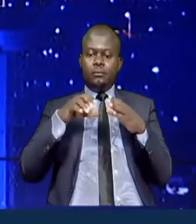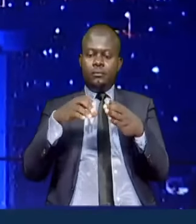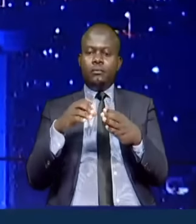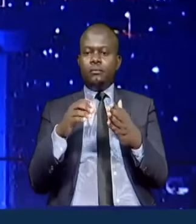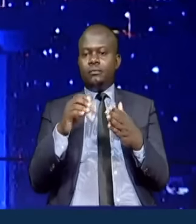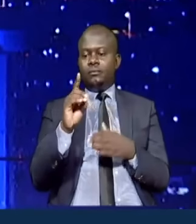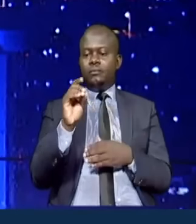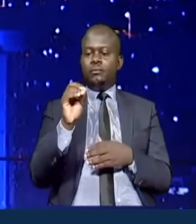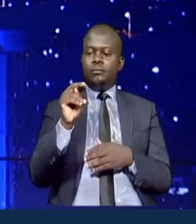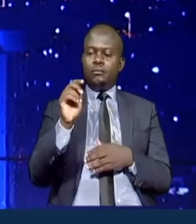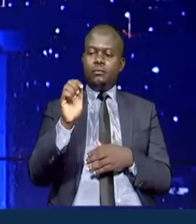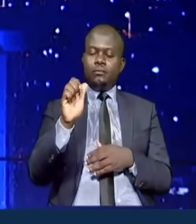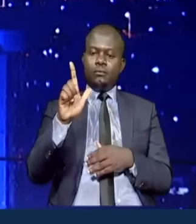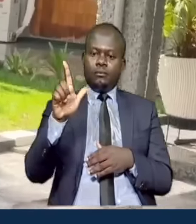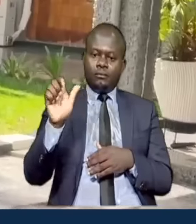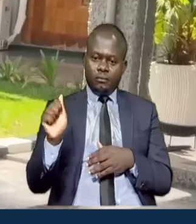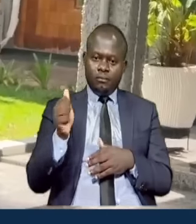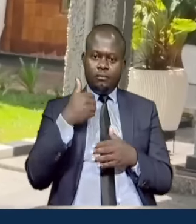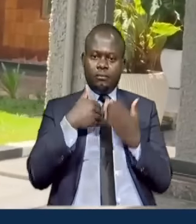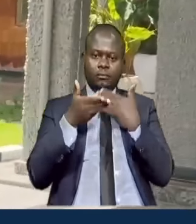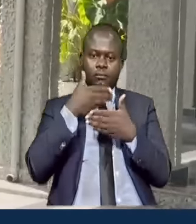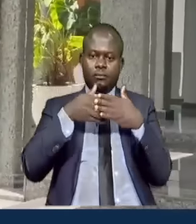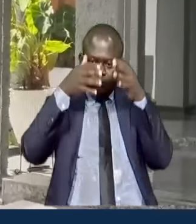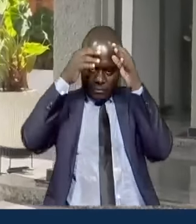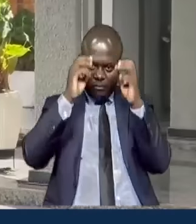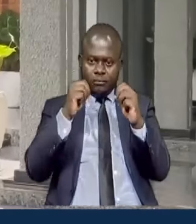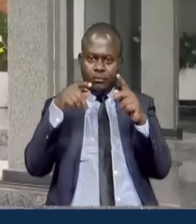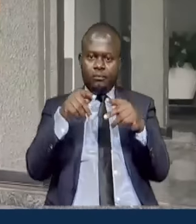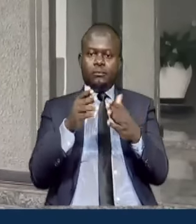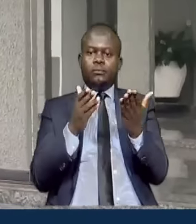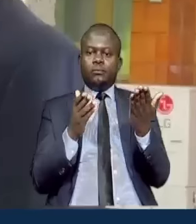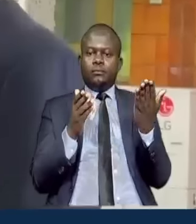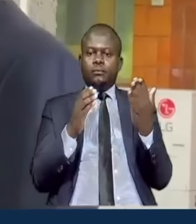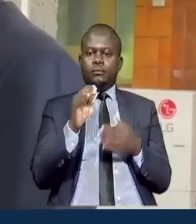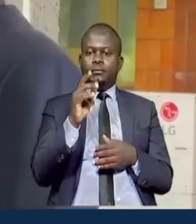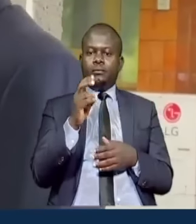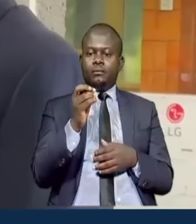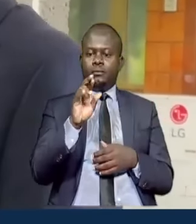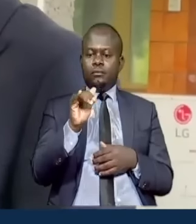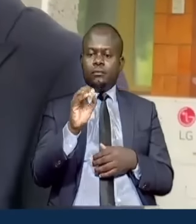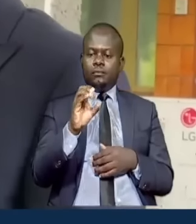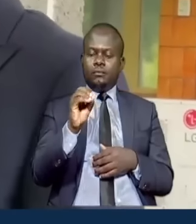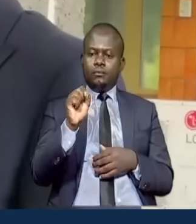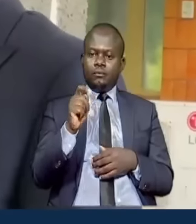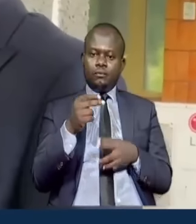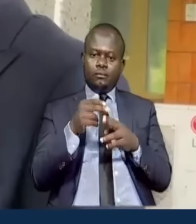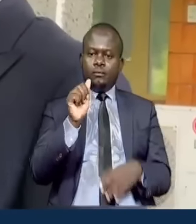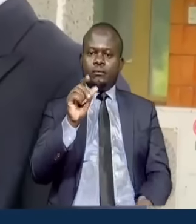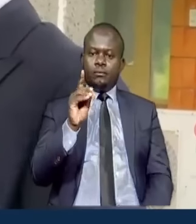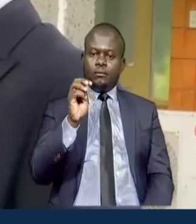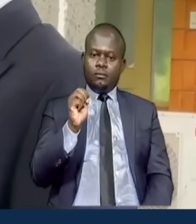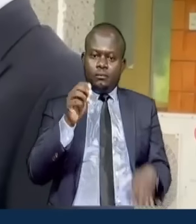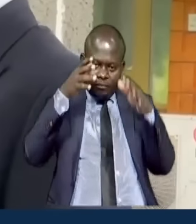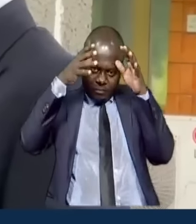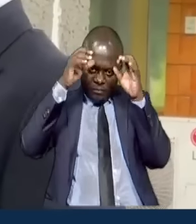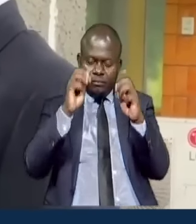w'Abadepite, Donatille Mukabarisa, yagiranye ibiganiro na Perezida w'Inteko Ishinga Amategeko ya Cote d'Ivoire, Adama Bictogo. Perezida w'Inteko